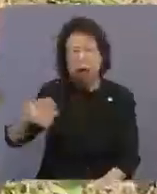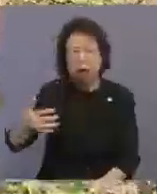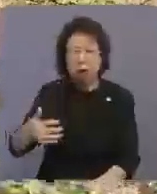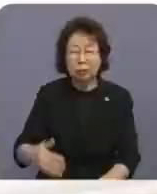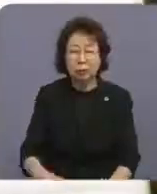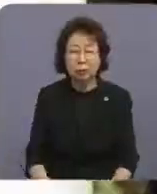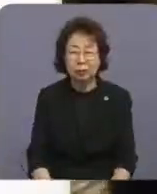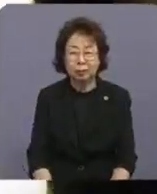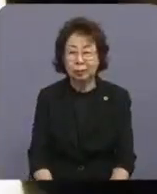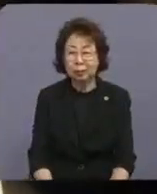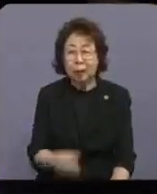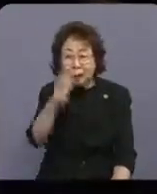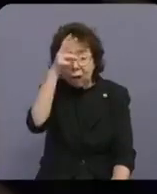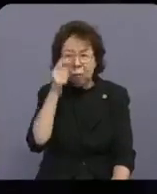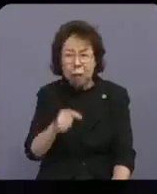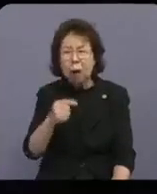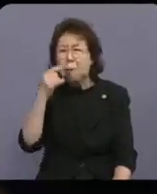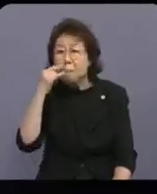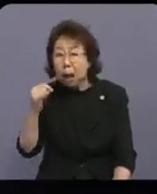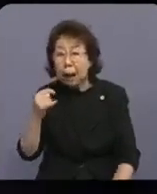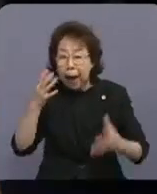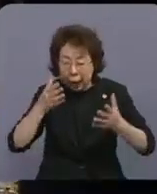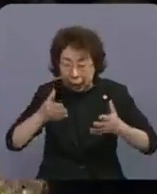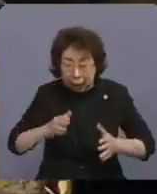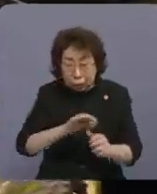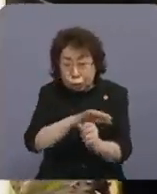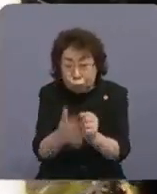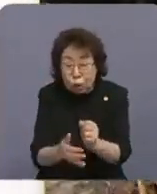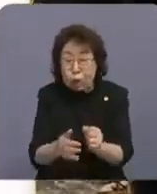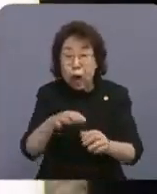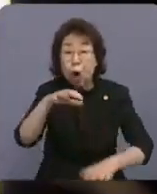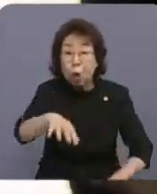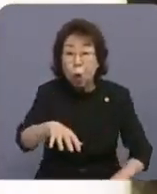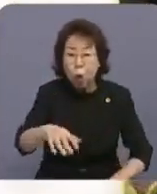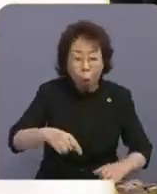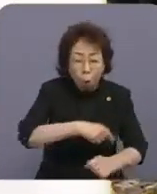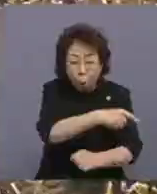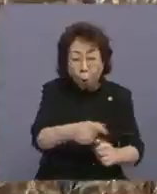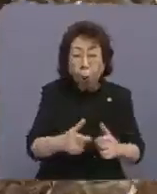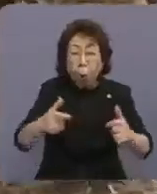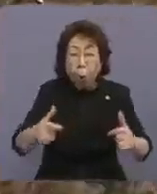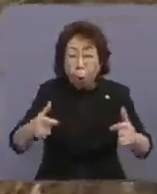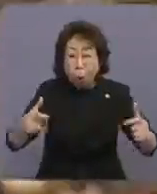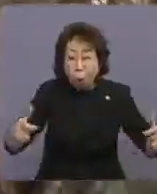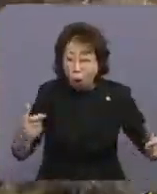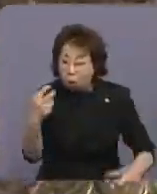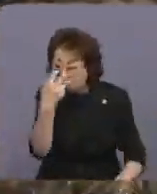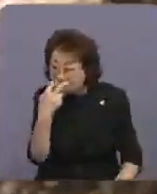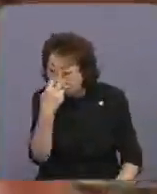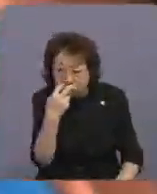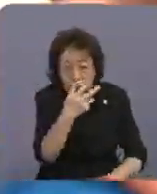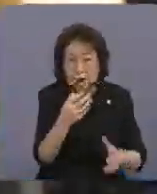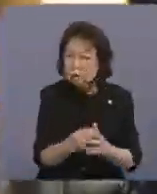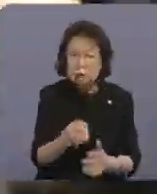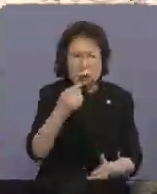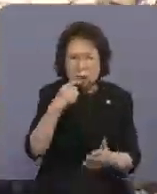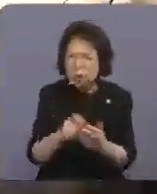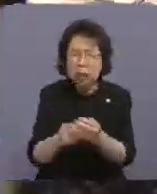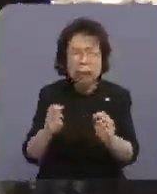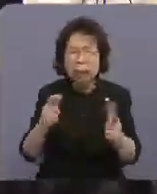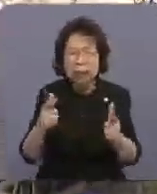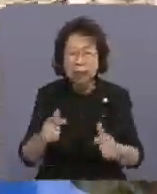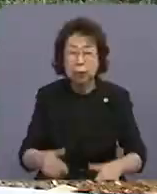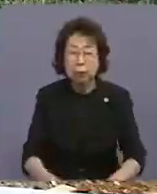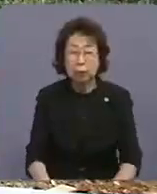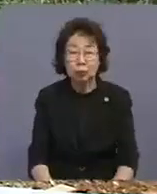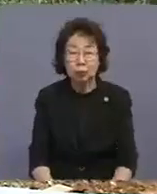못했습니다. 경찰은 친모가 아이를 묻었다고 말한 곳을 중심으로 범위를 넓혀가며 찾고 있지만 수색이 쉽진 않을 것으로